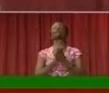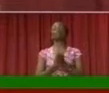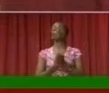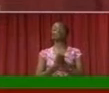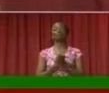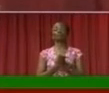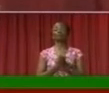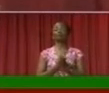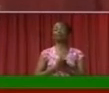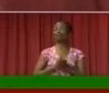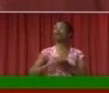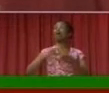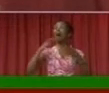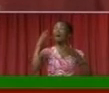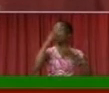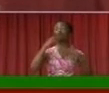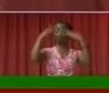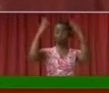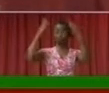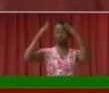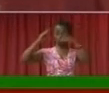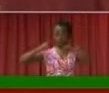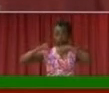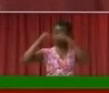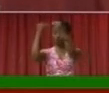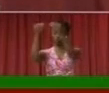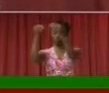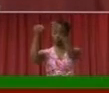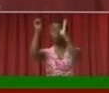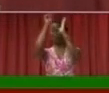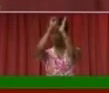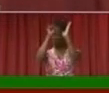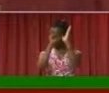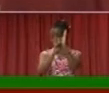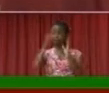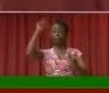Qui t'a donné le statut d'être enfant de Dieu?